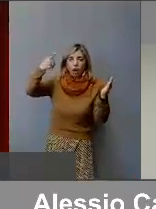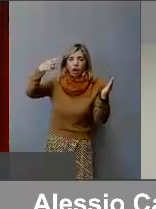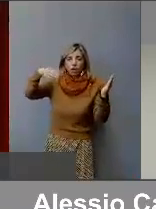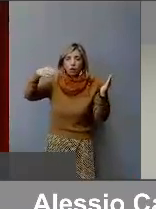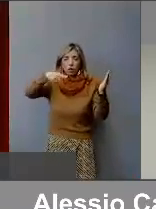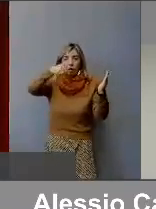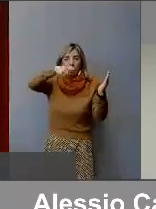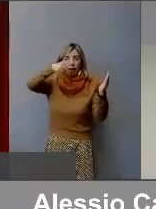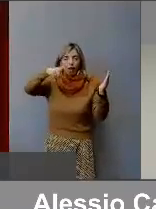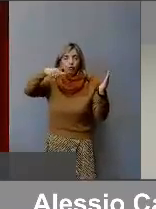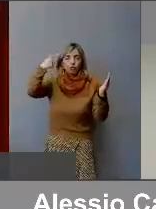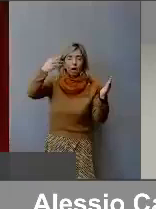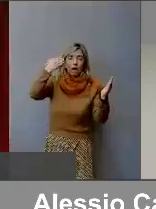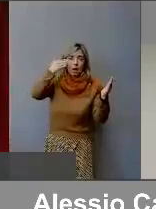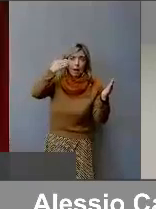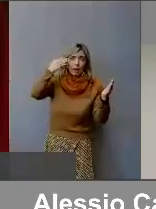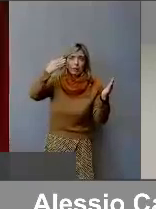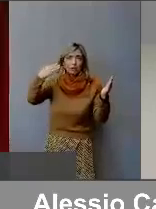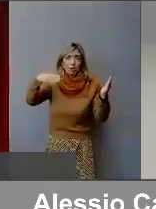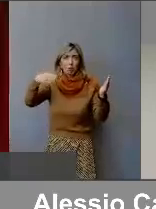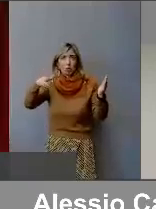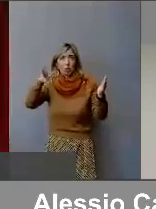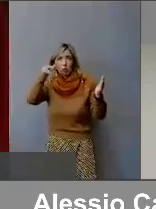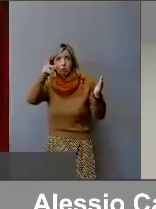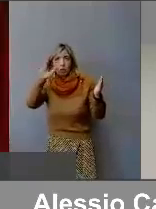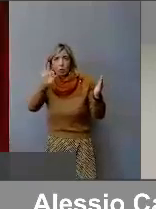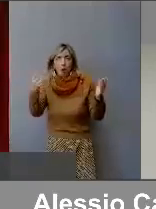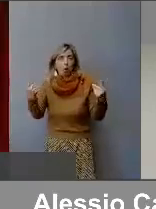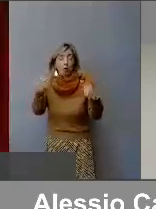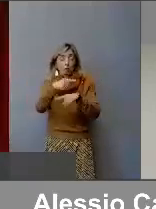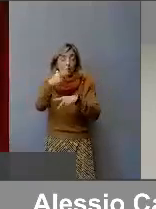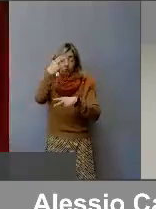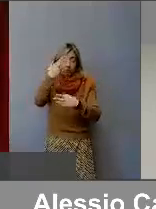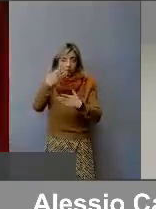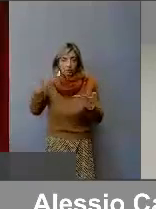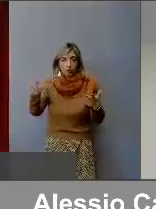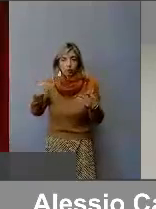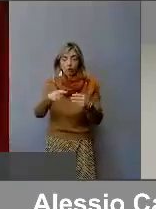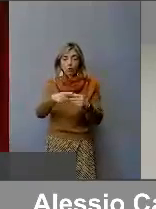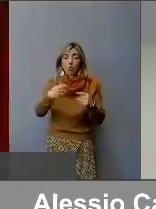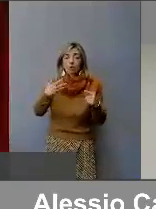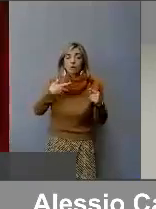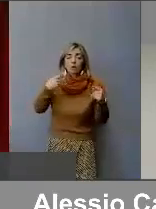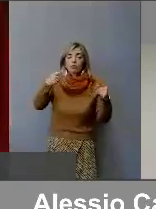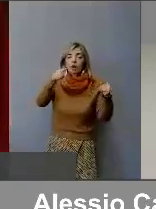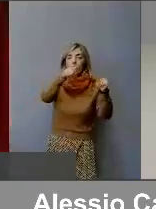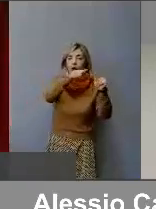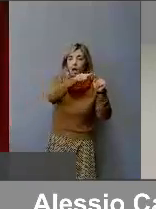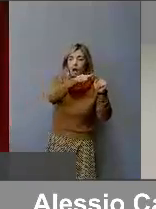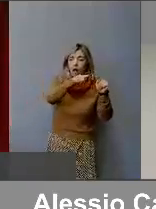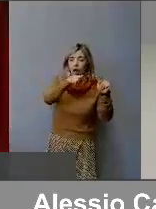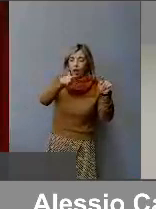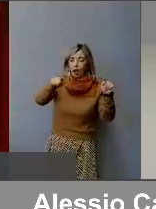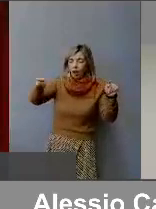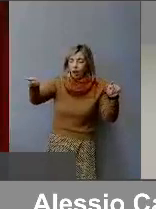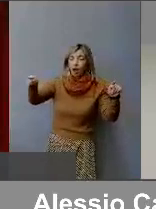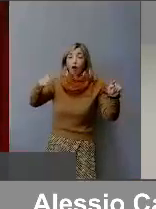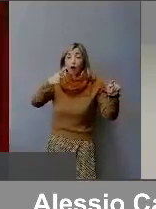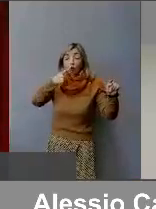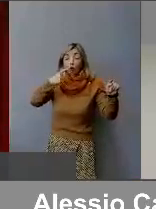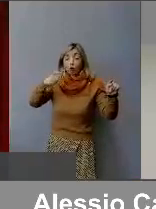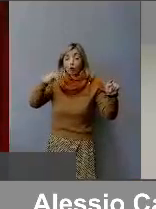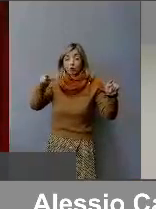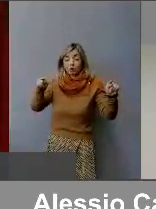maschi e femmine o viceversa adesso non ricordo un certo punto c'è una linea rossa e quelle